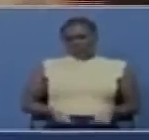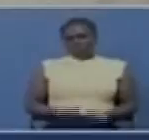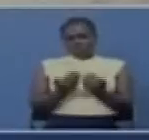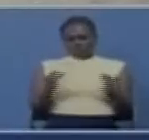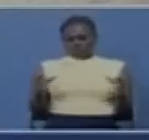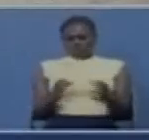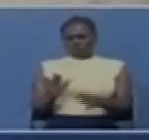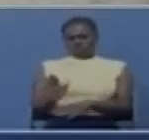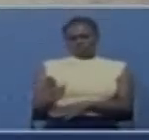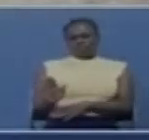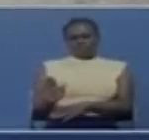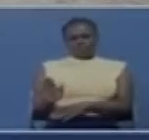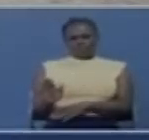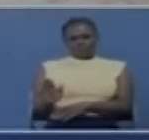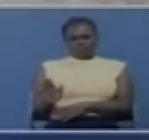hizo.